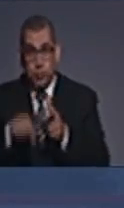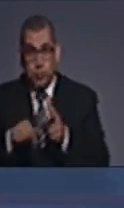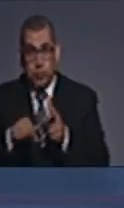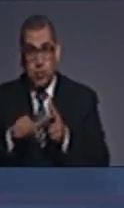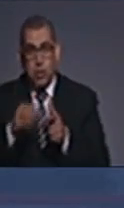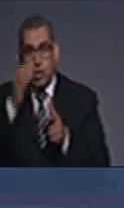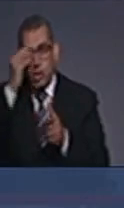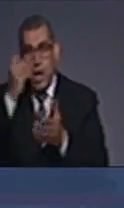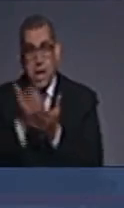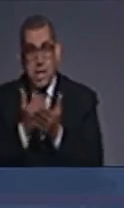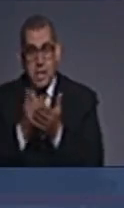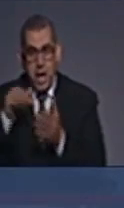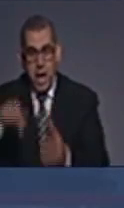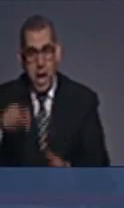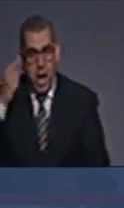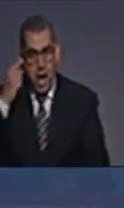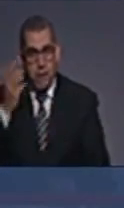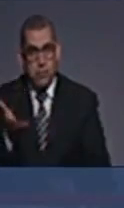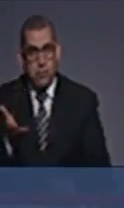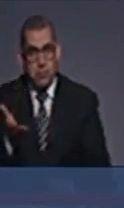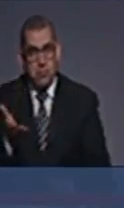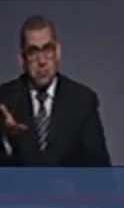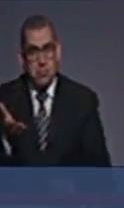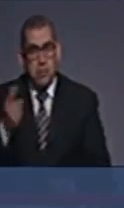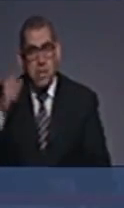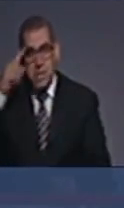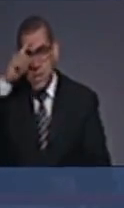احنا بقالنا دلوقتي بنعاني منها،